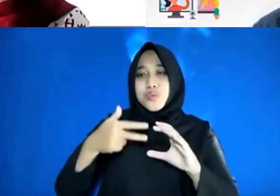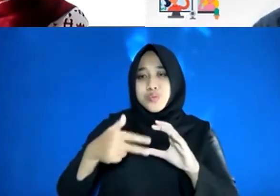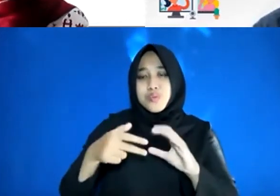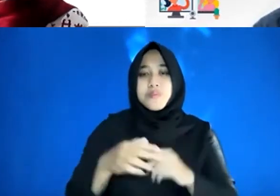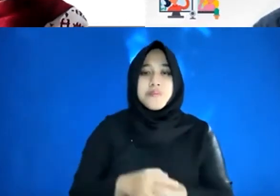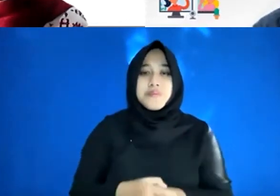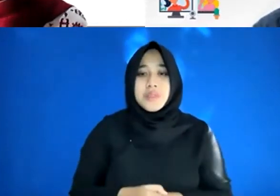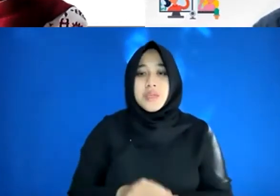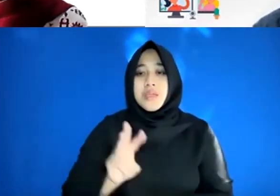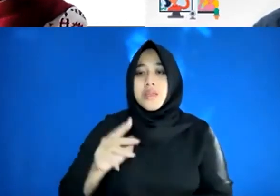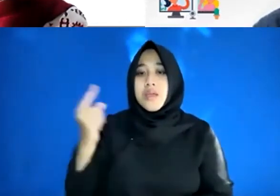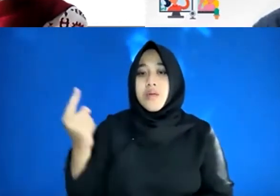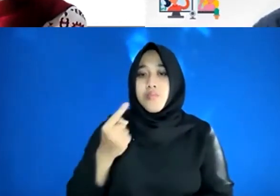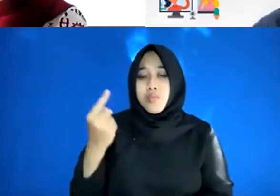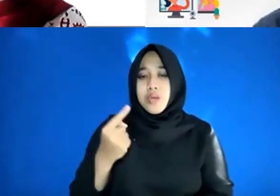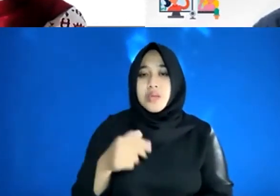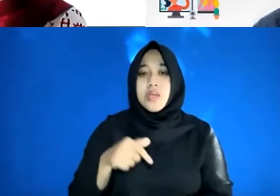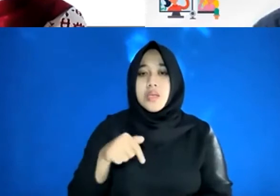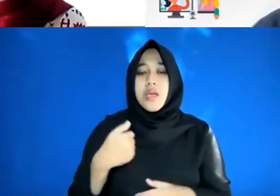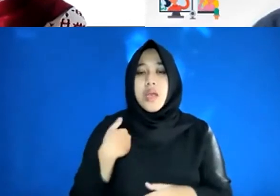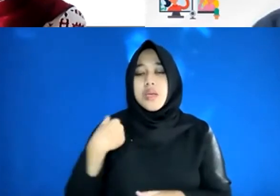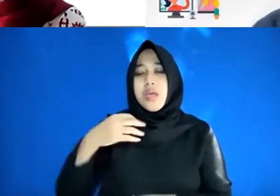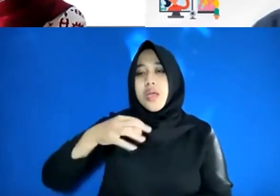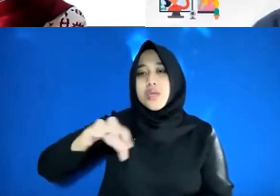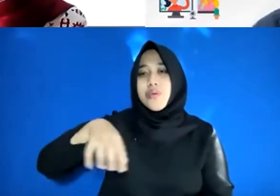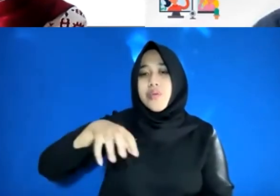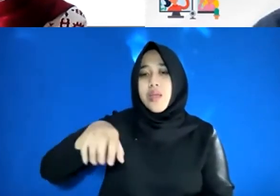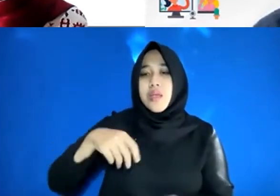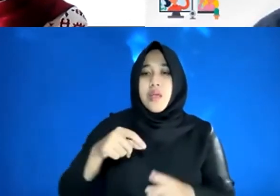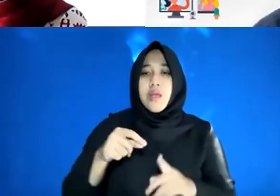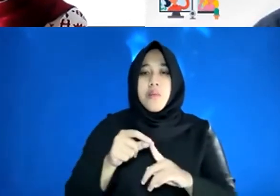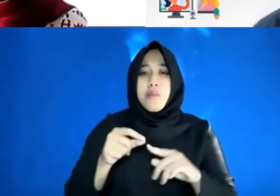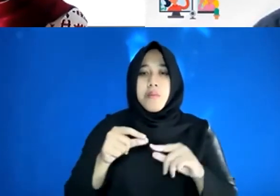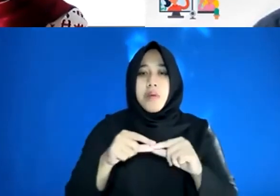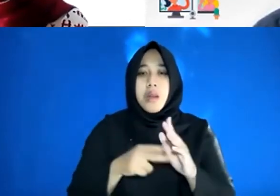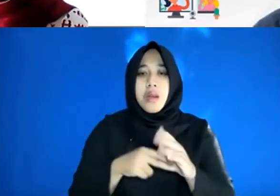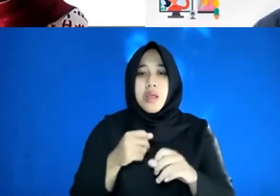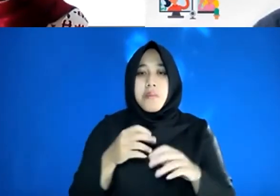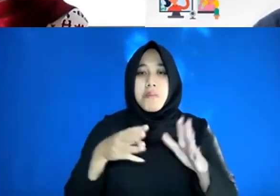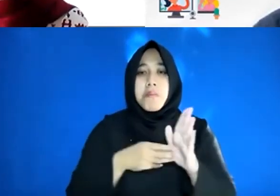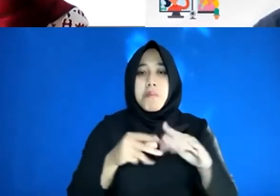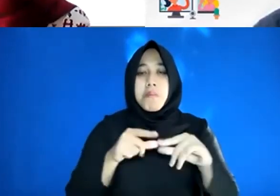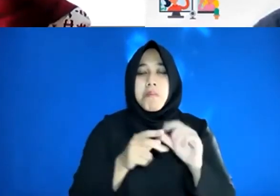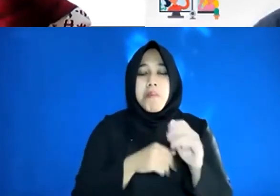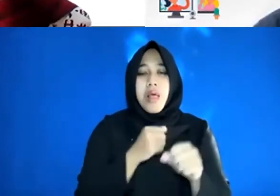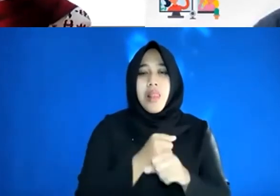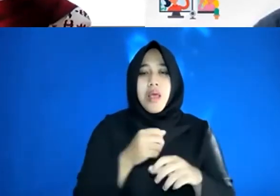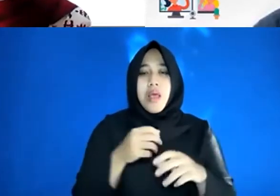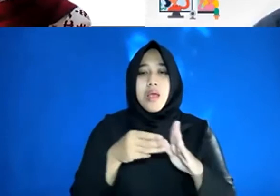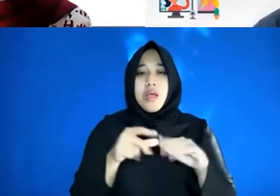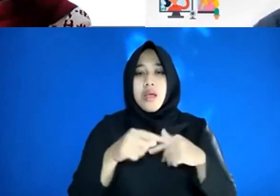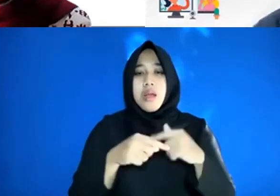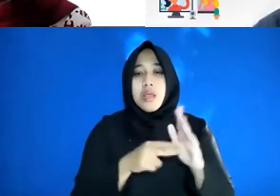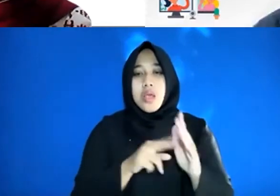3 bulan hari ini ada di wilayah Malang Raya, kemudian 3 bulan lagi atau 2 bulan lagi di